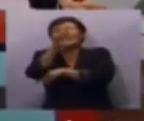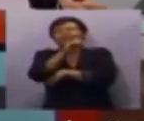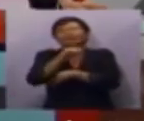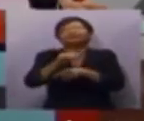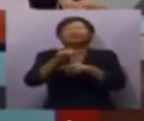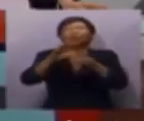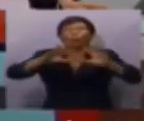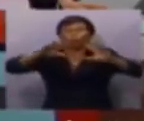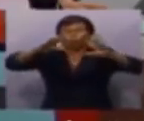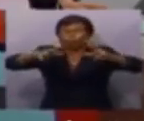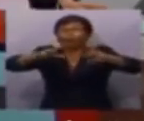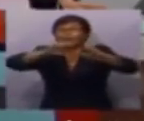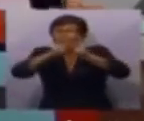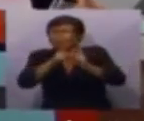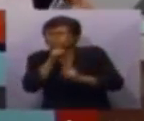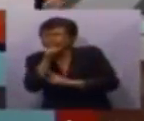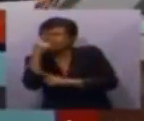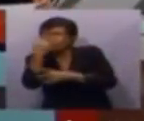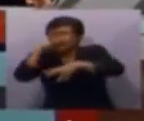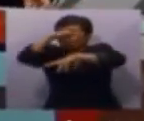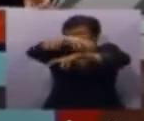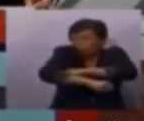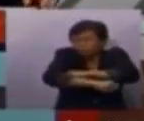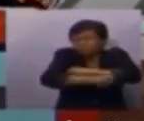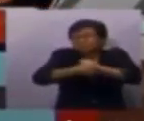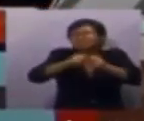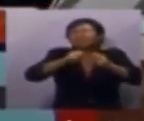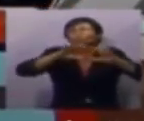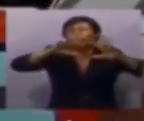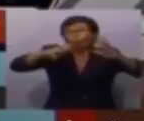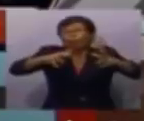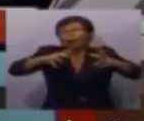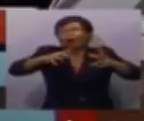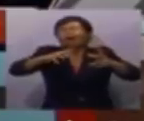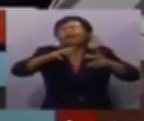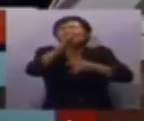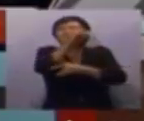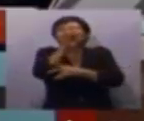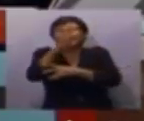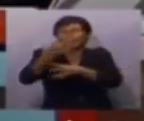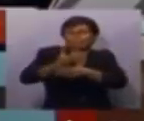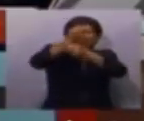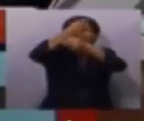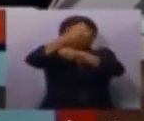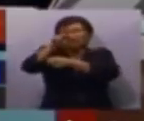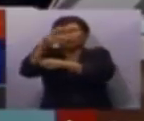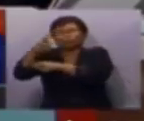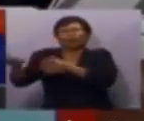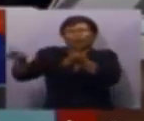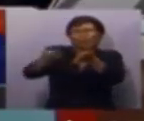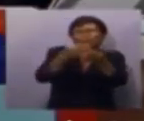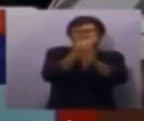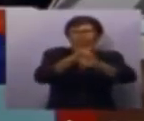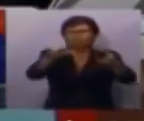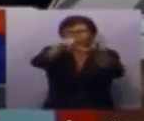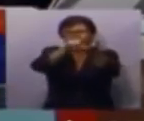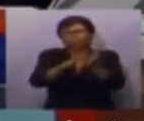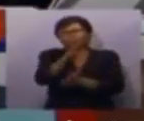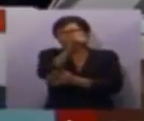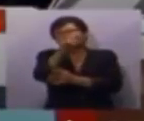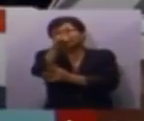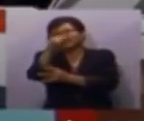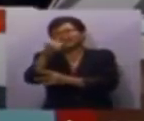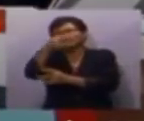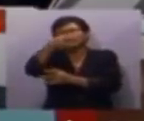digital. Benarkah siapa yang menguasai dunia cyber akan menang PRU14? Ikuti laporan ini yang disediakan wartawan Siti